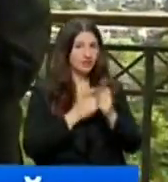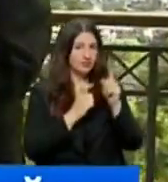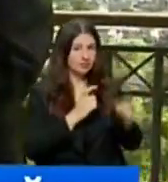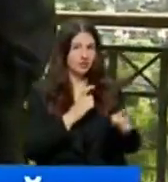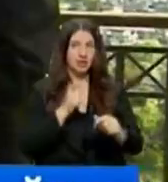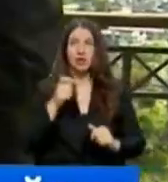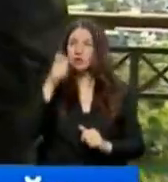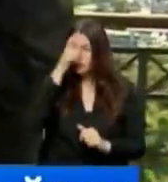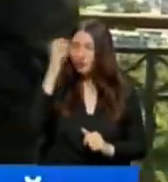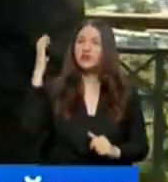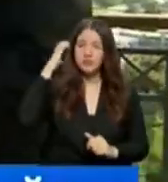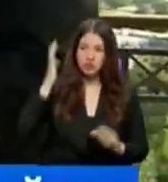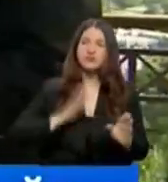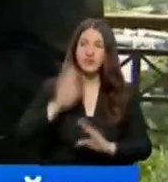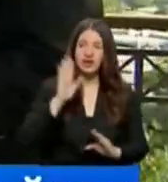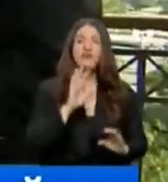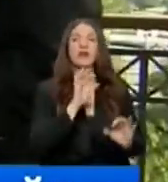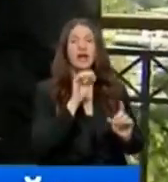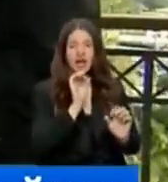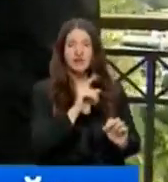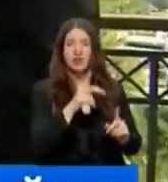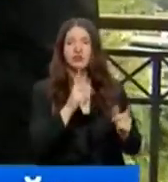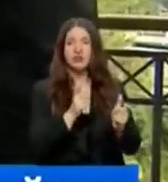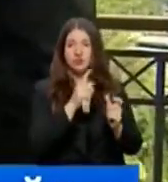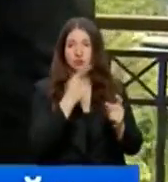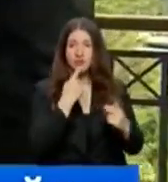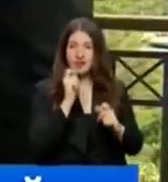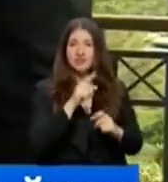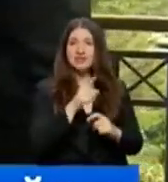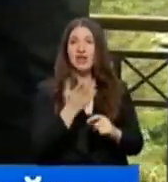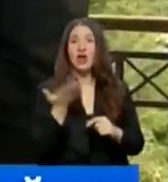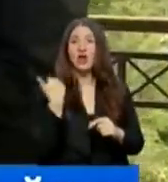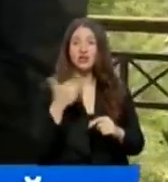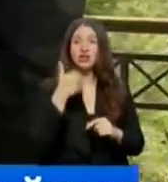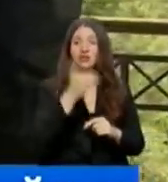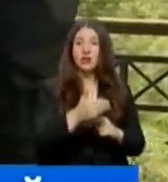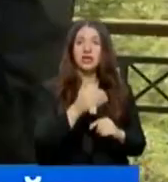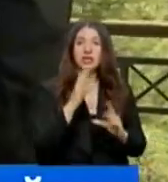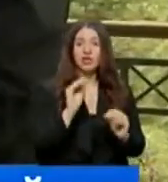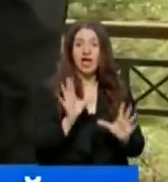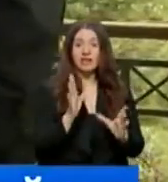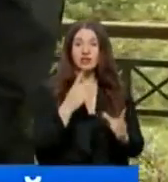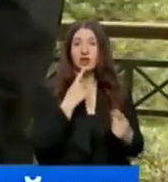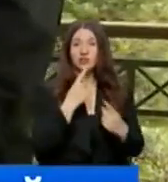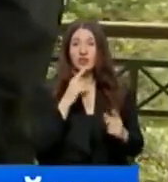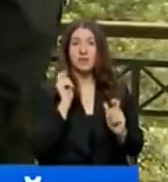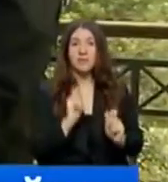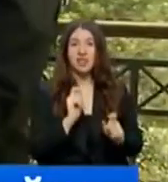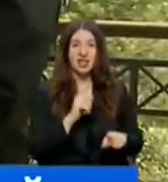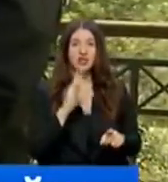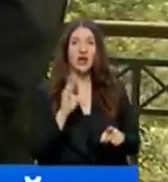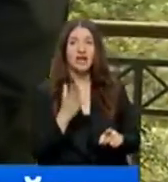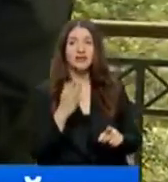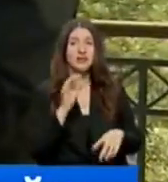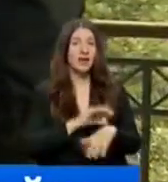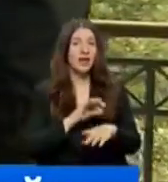Türk Demokrasi Vakfı. Evet, evet Türk Demokrasi Vakfı'nın evet. Toplantısında siz de konuşma yaptınız. Evet. Sizden önce de sonra da çok enteresan konuşmalar yaşandı. Öyle. Çok